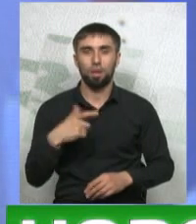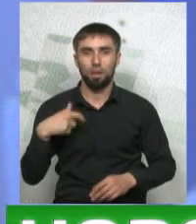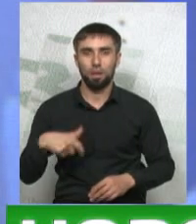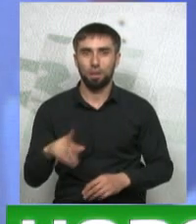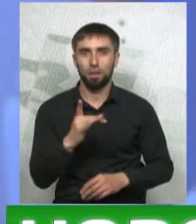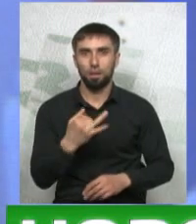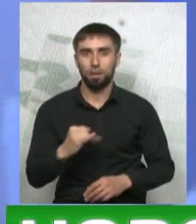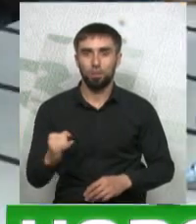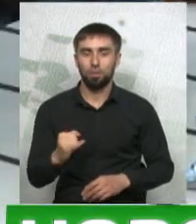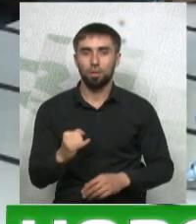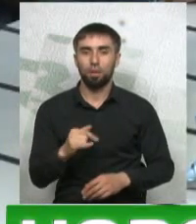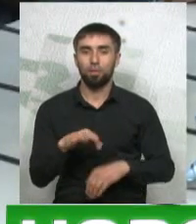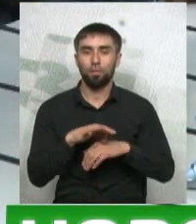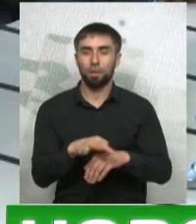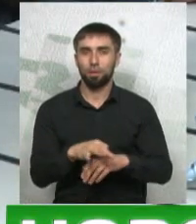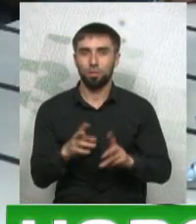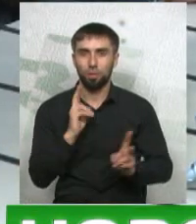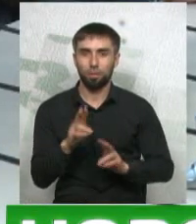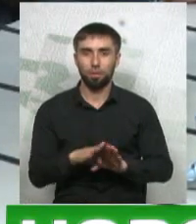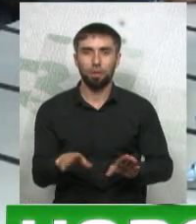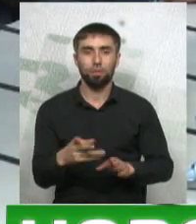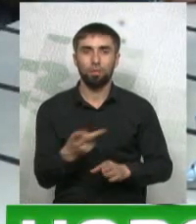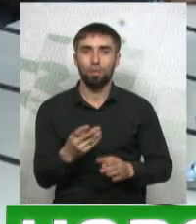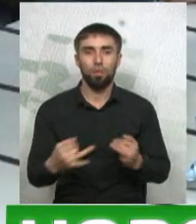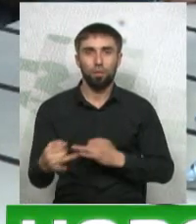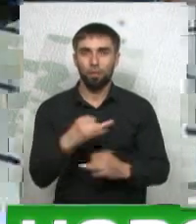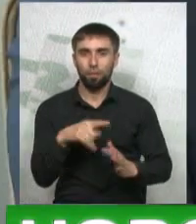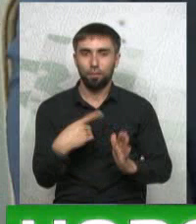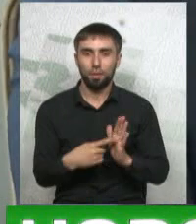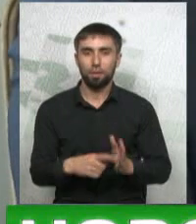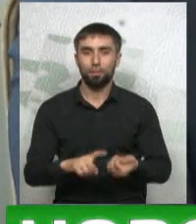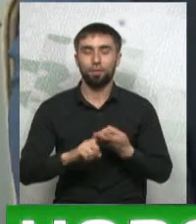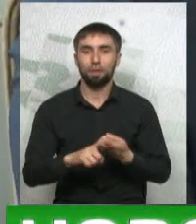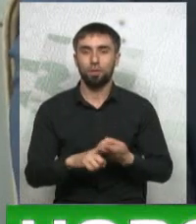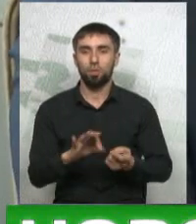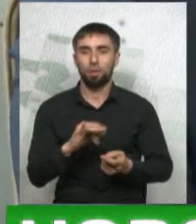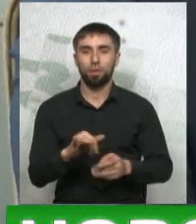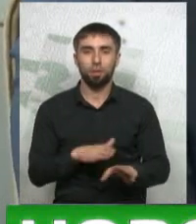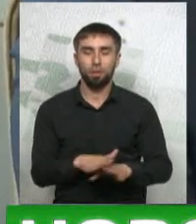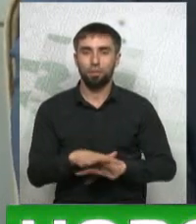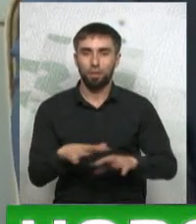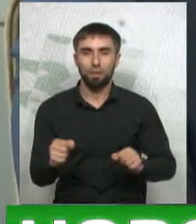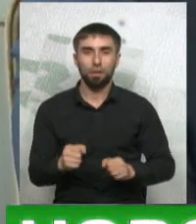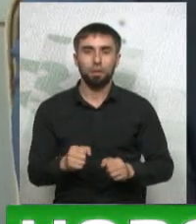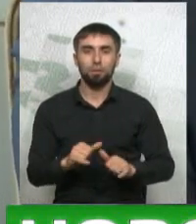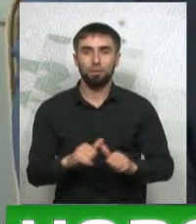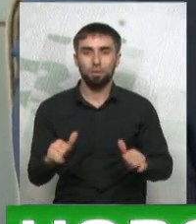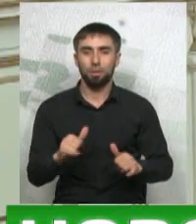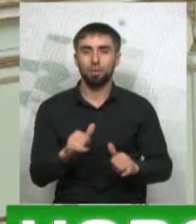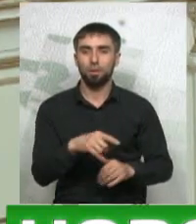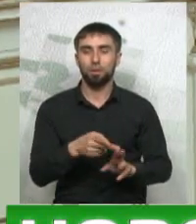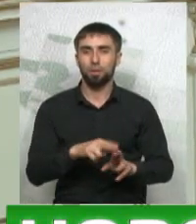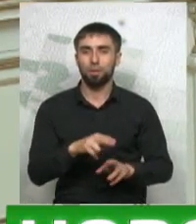Краснодарскому краю. В ходе селекторного совещания также стороны обсудили вопросы взаимодействия с органами исполнительной власти, развития сети исправительных